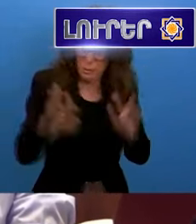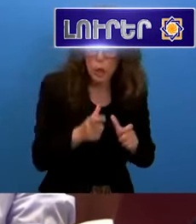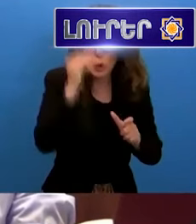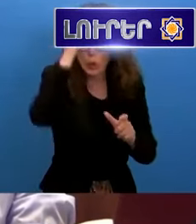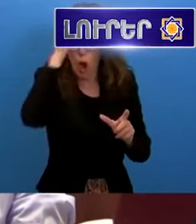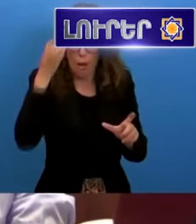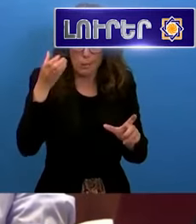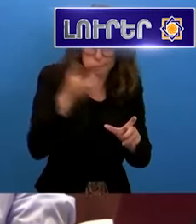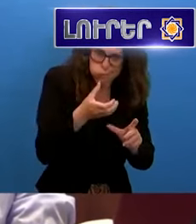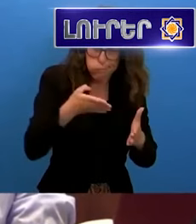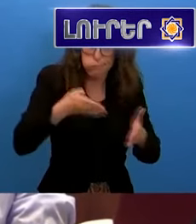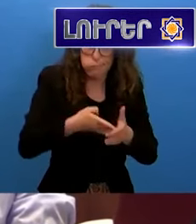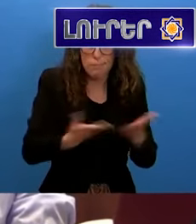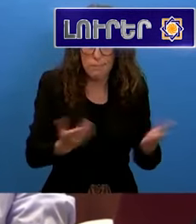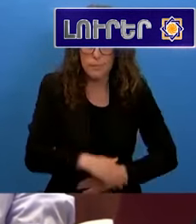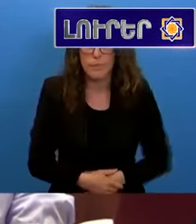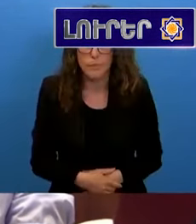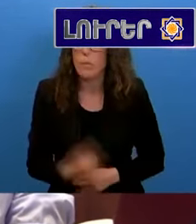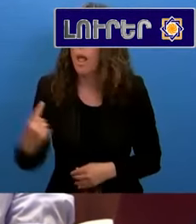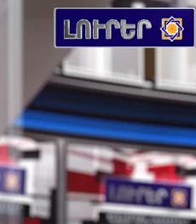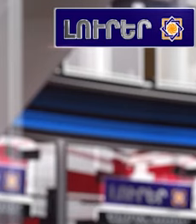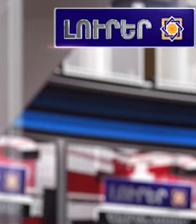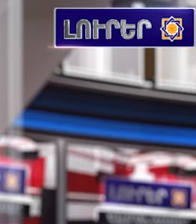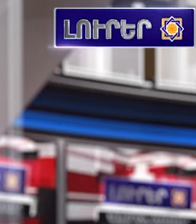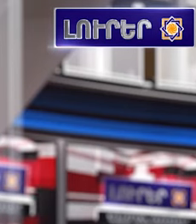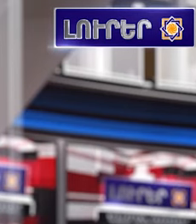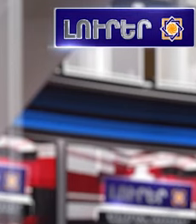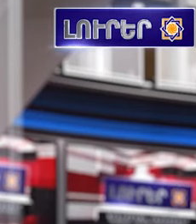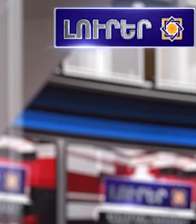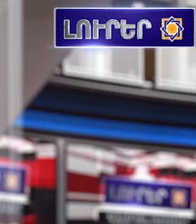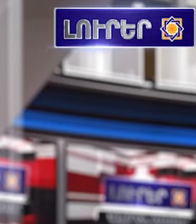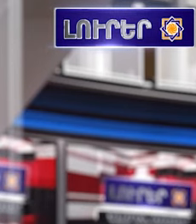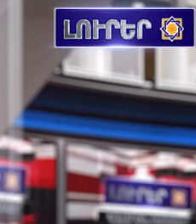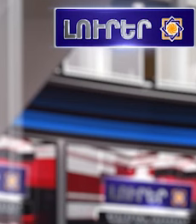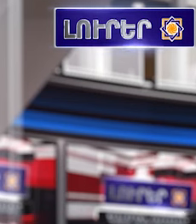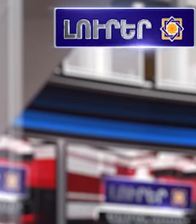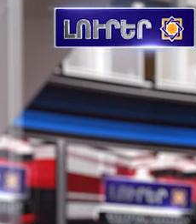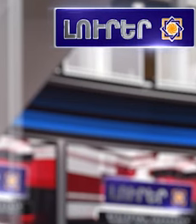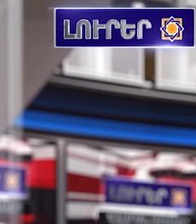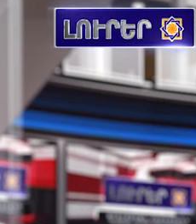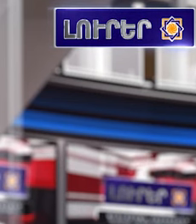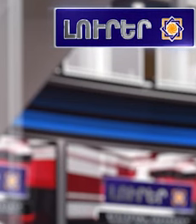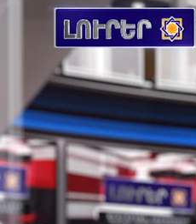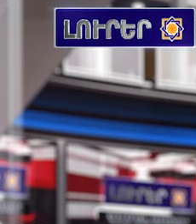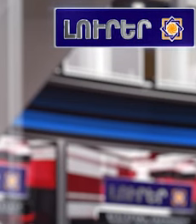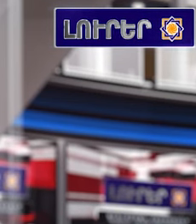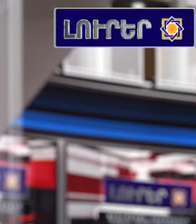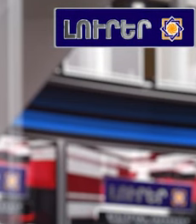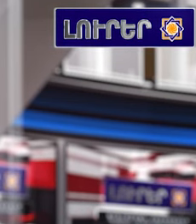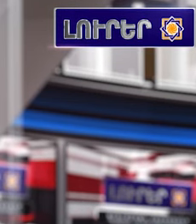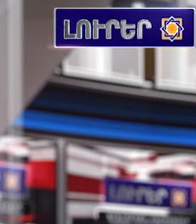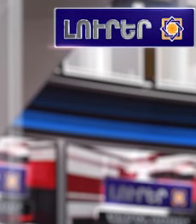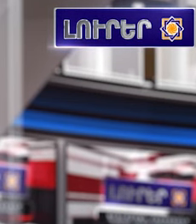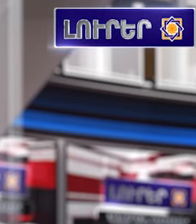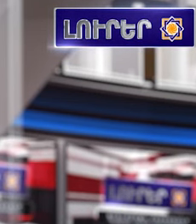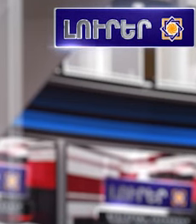հաղաքագան իրավագան կամյութական պահանջում է իր դահիջին։ Սա մենենք հոքր պան է, որ մեն գրնան գնիլ այն ազգերուն համար, որոնք թարձած են, որ